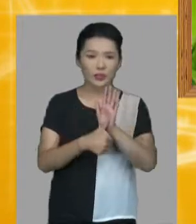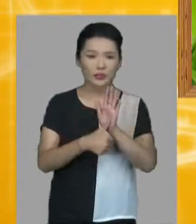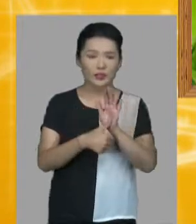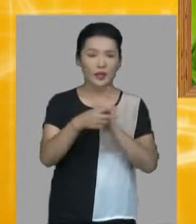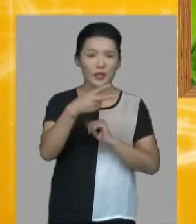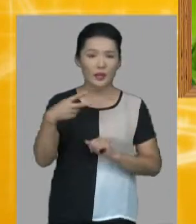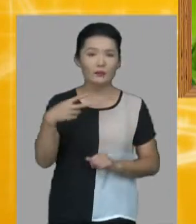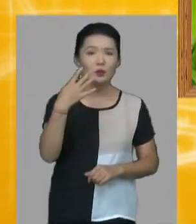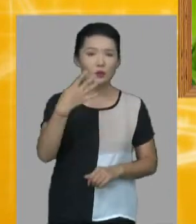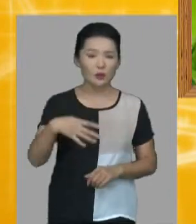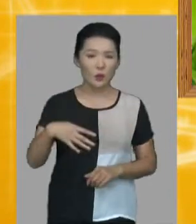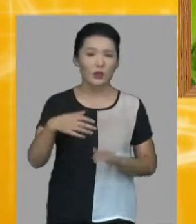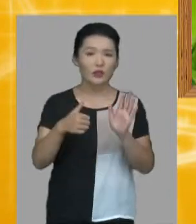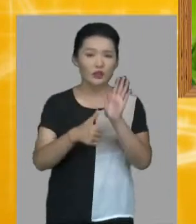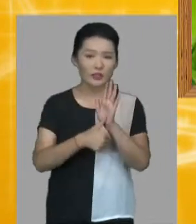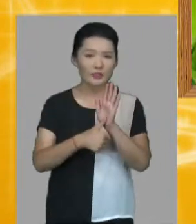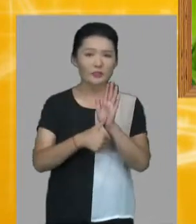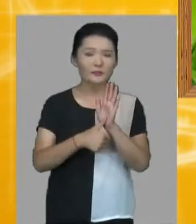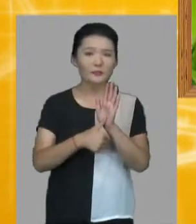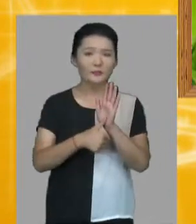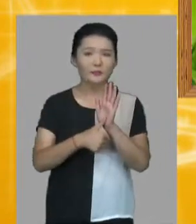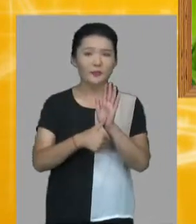6 равно 46.